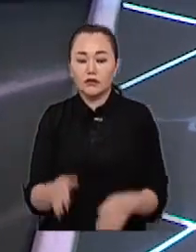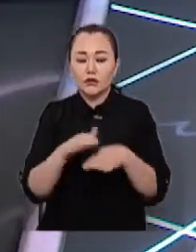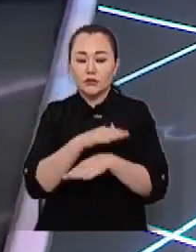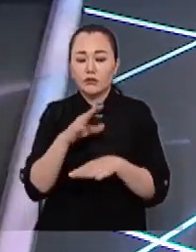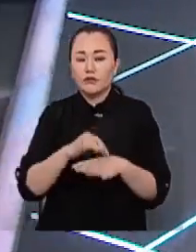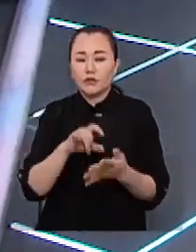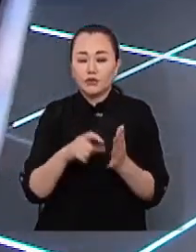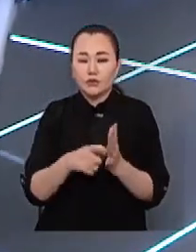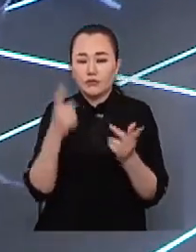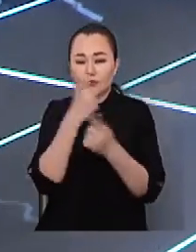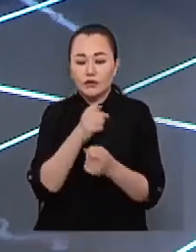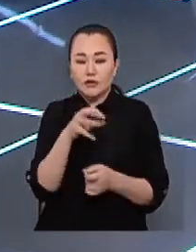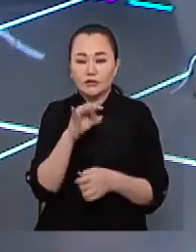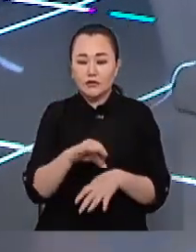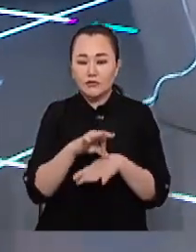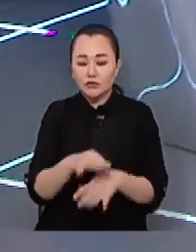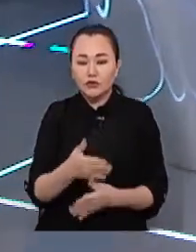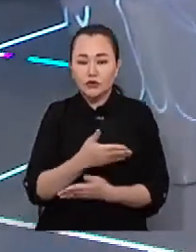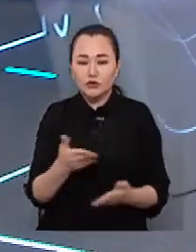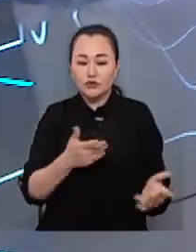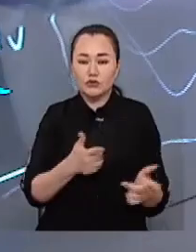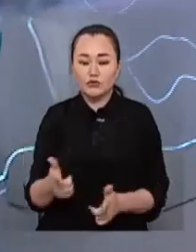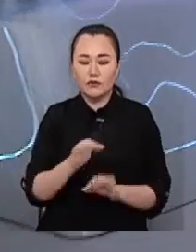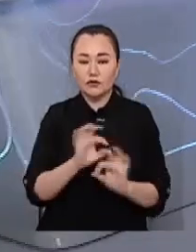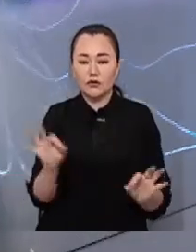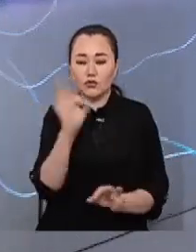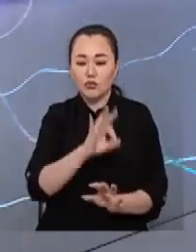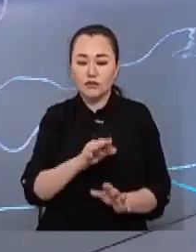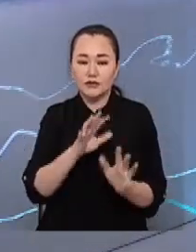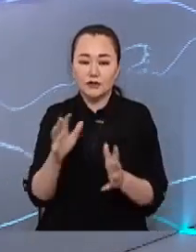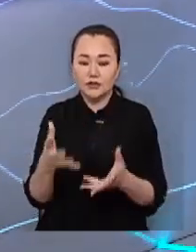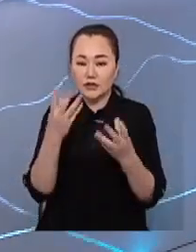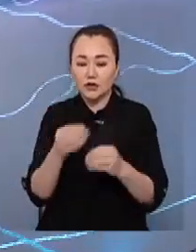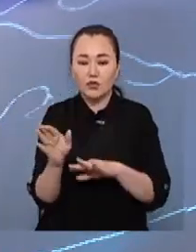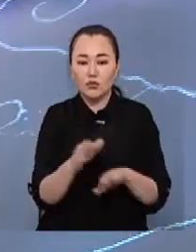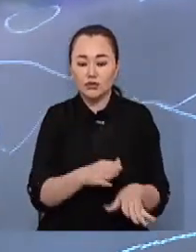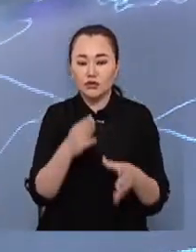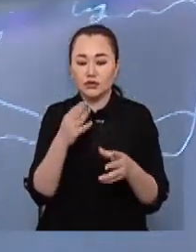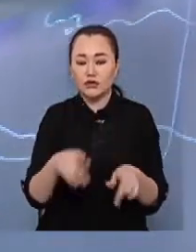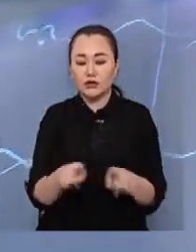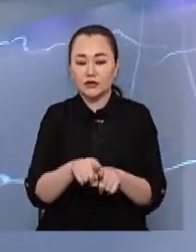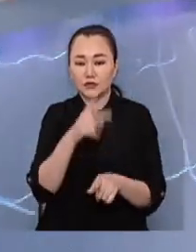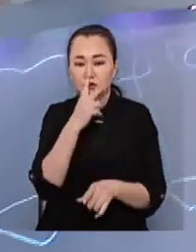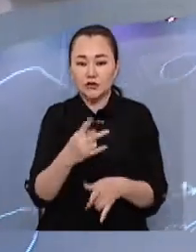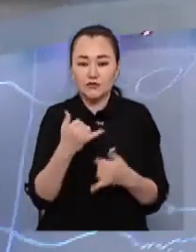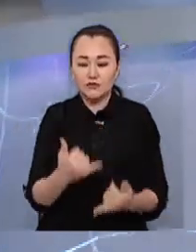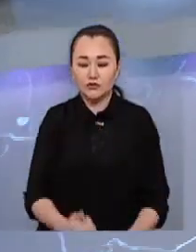Добрый вечер. В студии «Информбюро» Аскар Мендыбаев. Наши корреспонденты уже готовы рассказать о событиях дня уходящего. Итак, смотрите